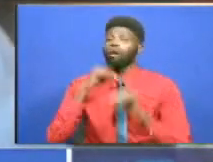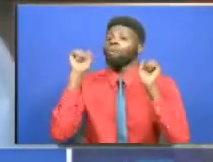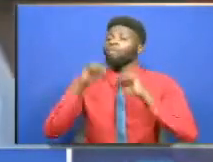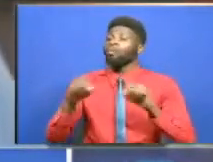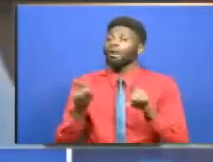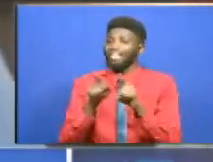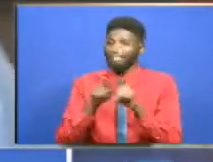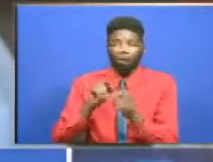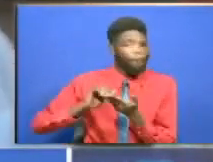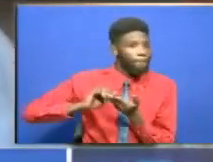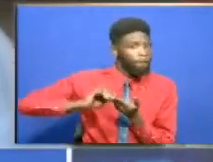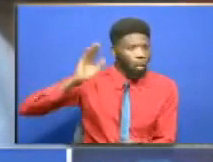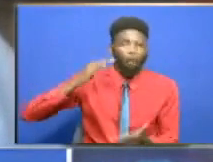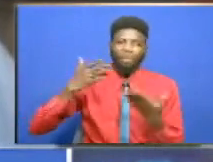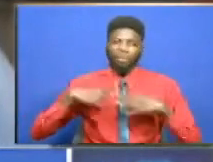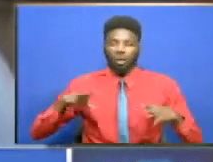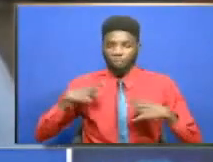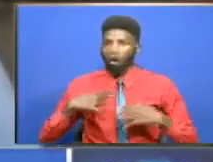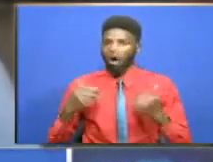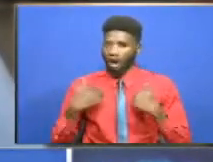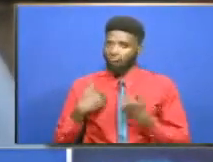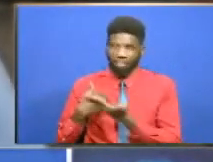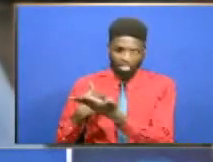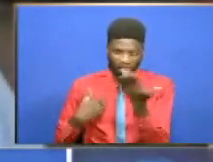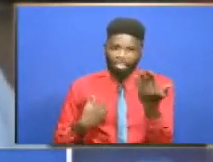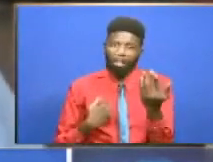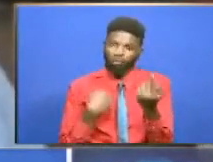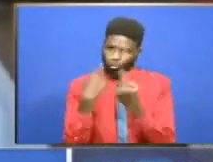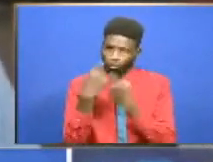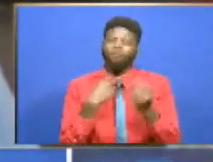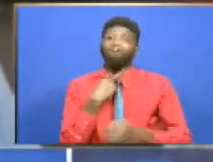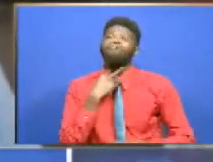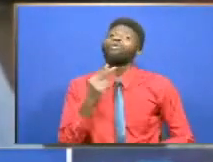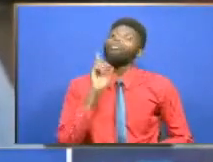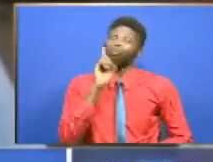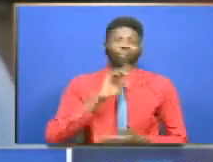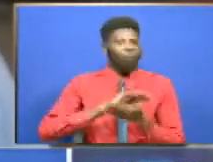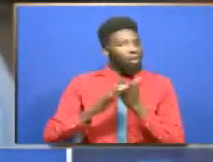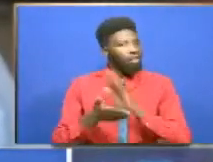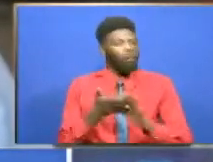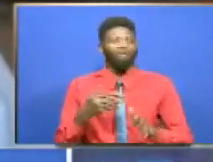more people and we can talk in one voice without being made to fear.